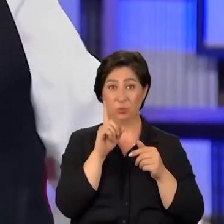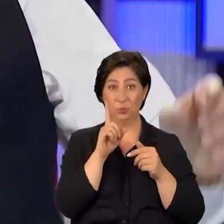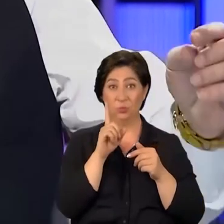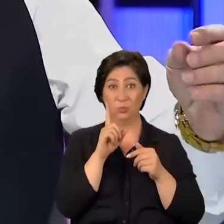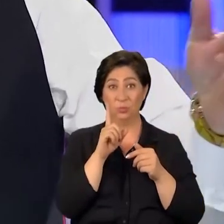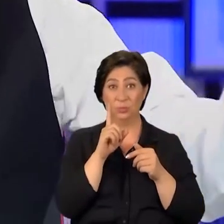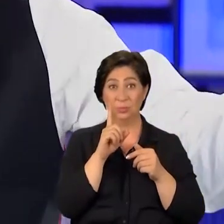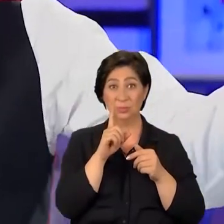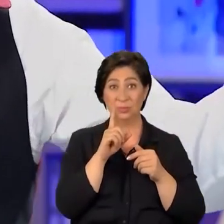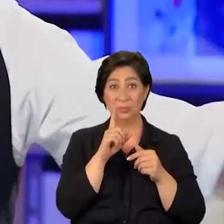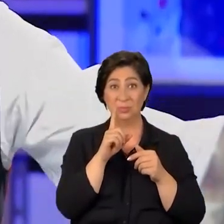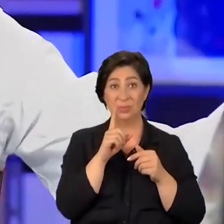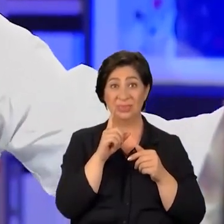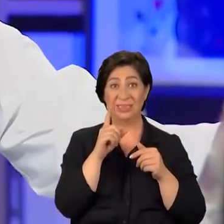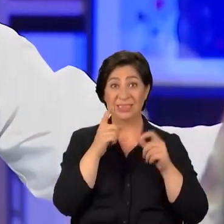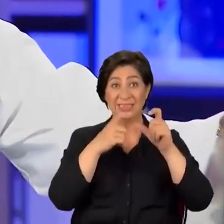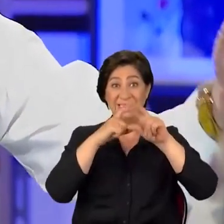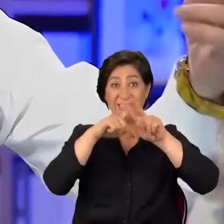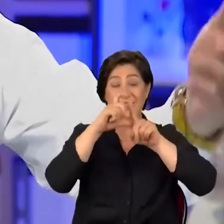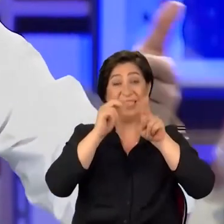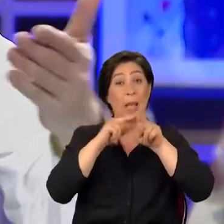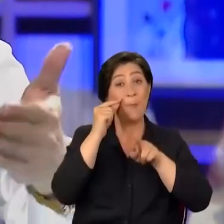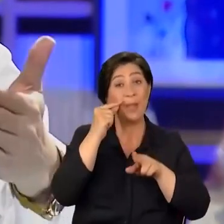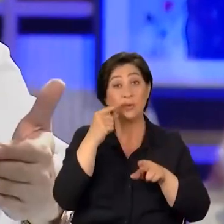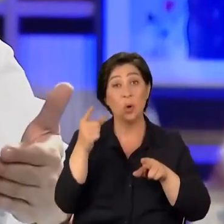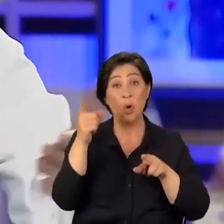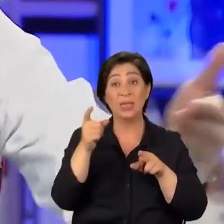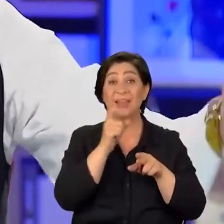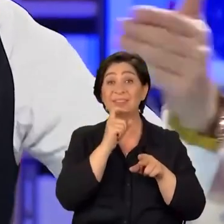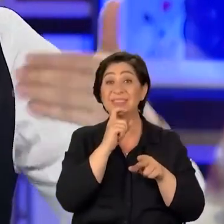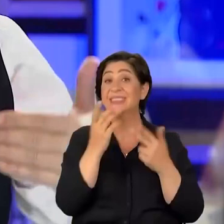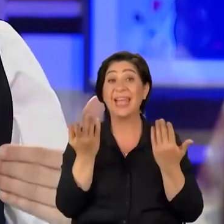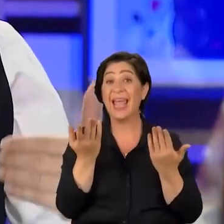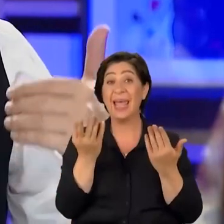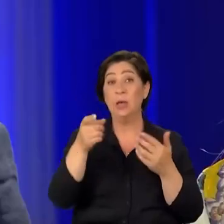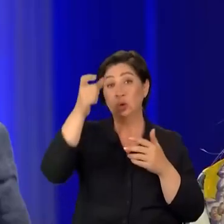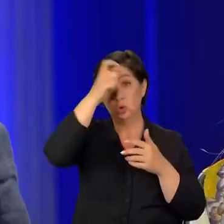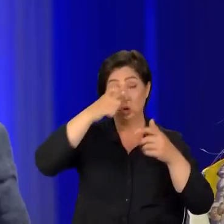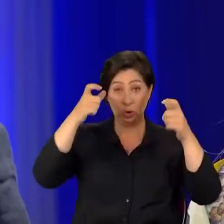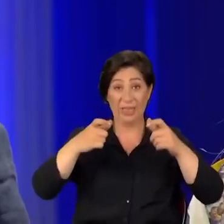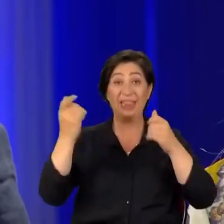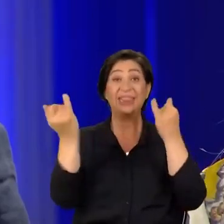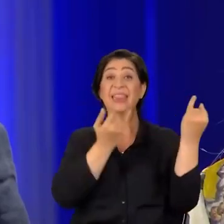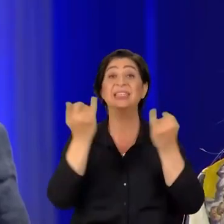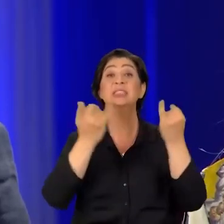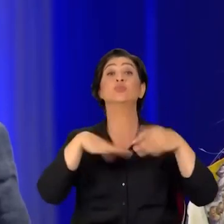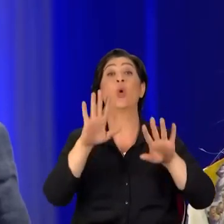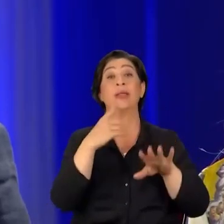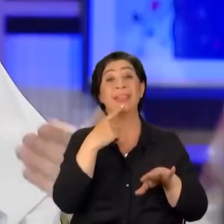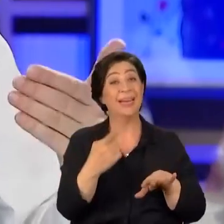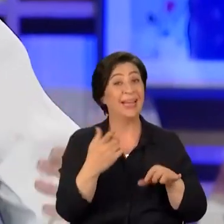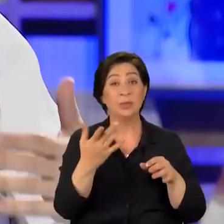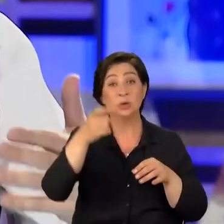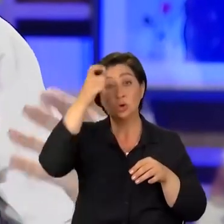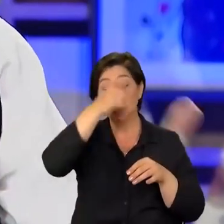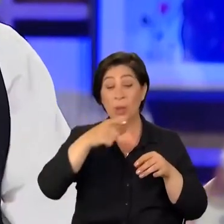tamamen şunu söylemek istiyordum. Aslında güzel yere gidiyorsun. Devam sonra yapalım, Sadık Bey'in de söylediği gibi bence oradaki yanlışlık devam. Şu. Yani Türkiye'de tartışılmıyor derken